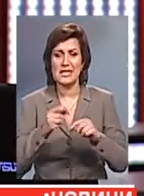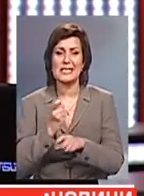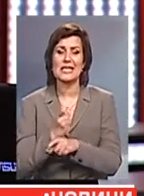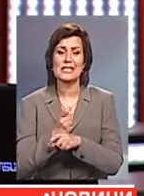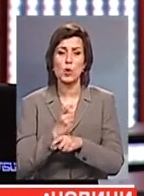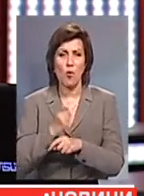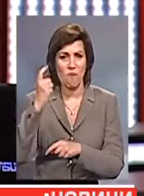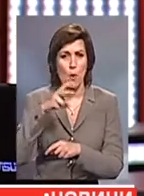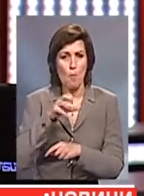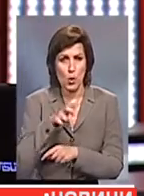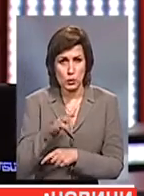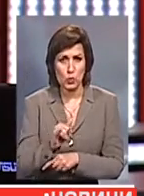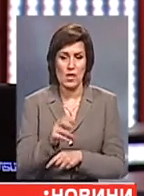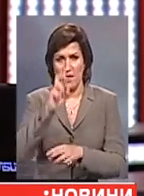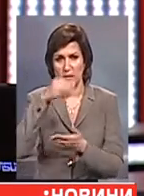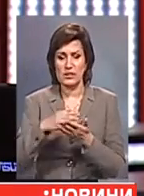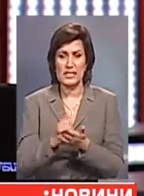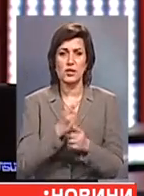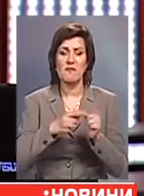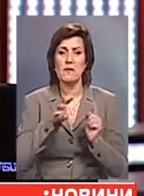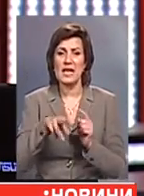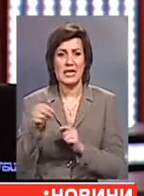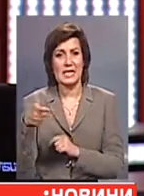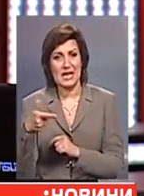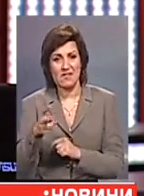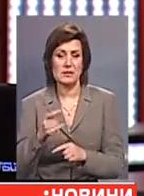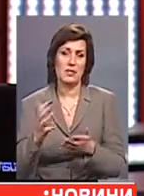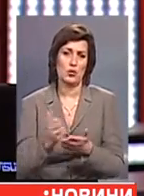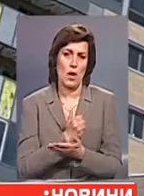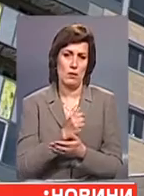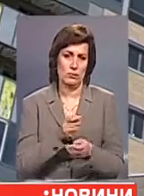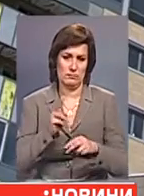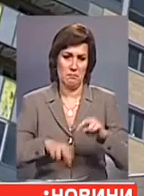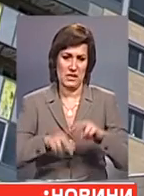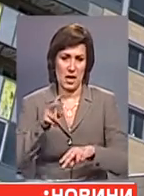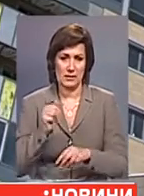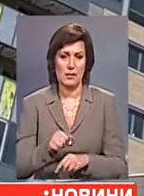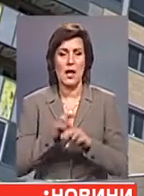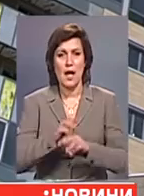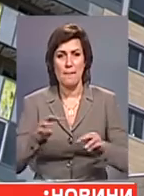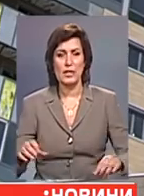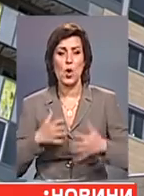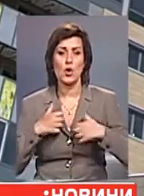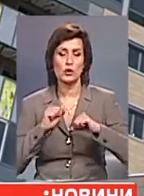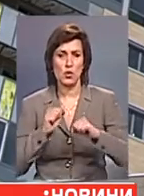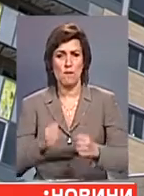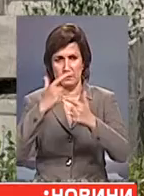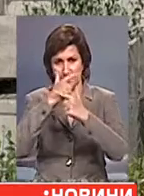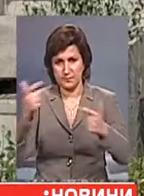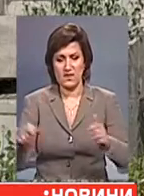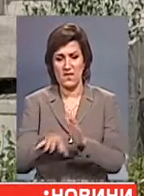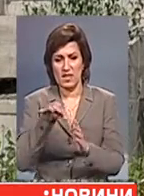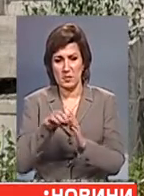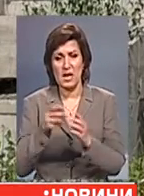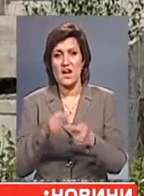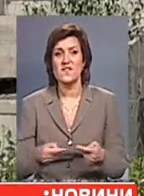кісткового мозку. У держбюджеті знайшли 500 мільйонів гривень. Тепер шукають генпідрядника. Мінохорони здоров'я оголосили відкритий відбір. Визначитися обіцяють